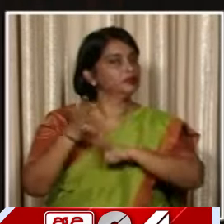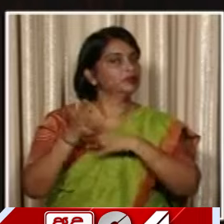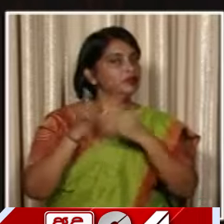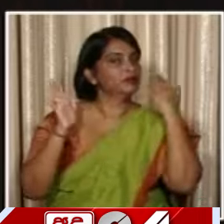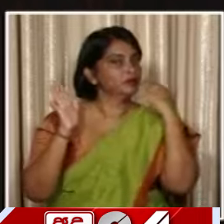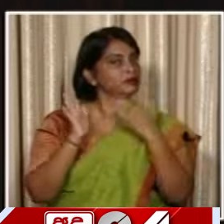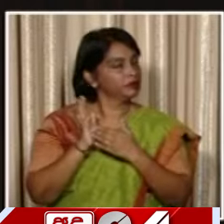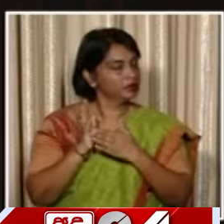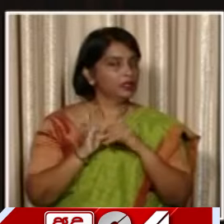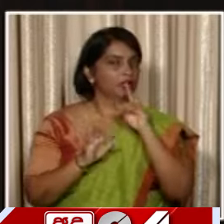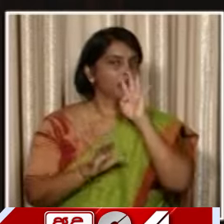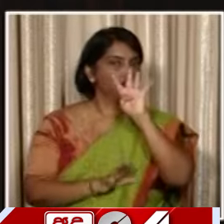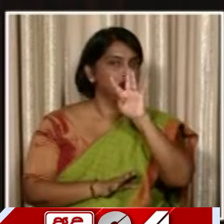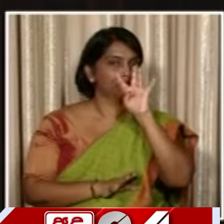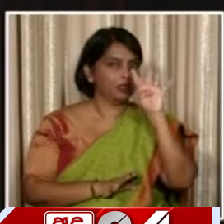ඇස්තමේන්තුවෙන්